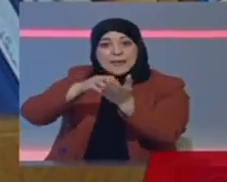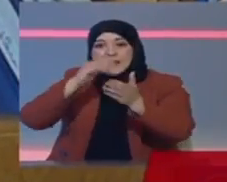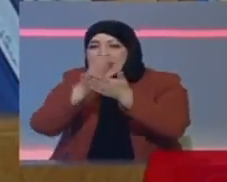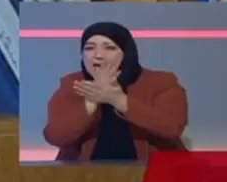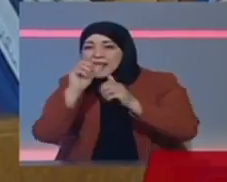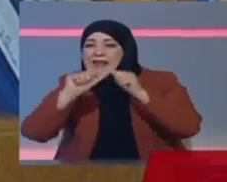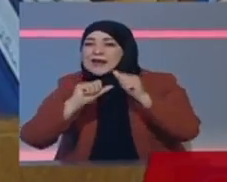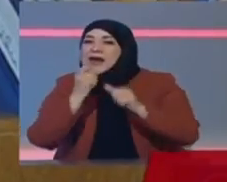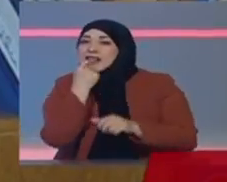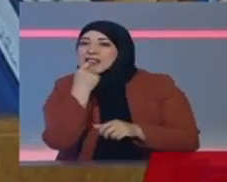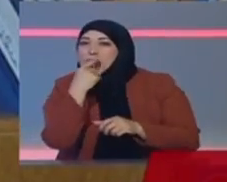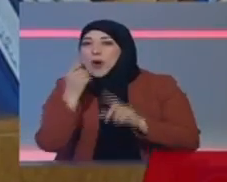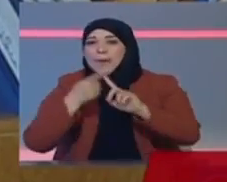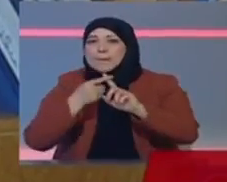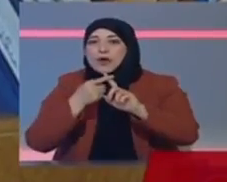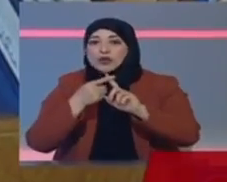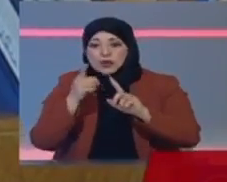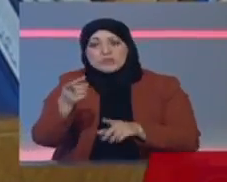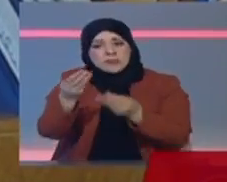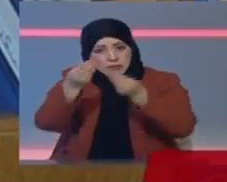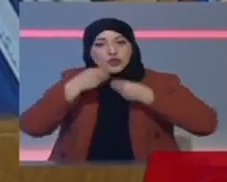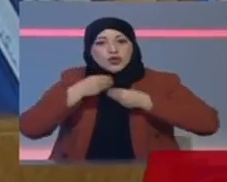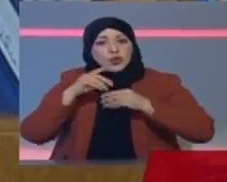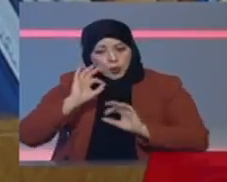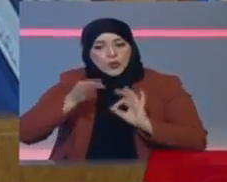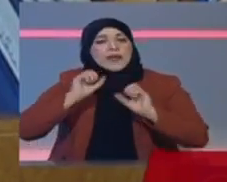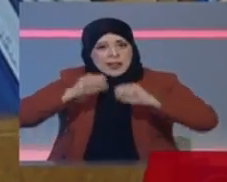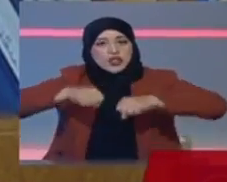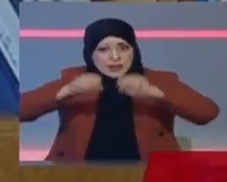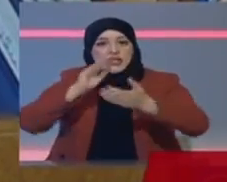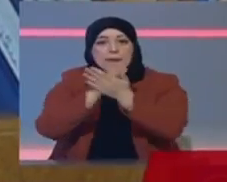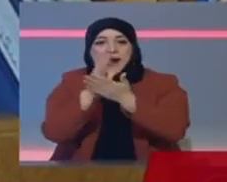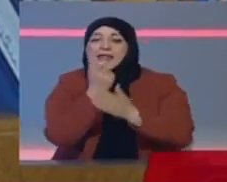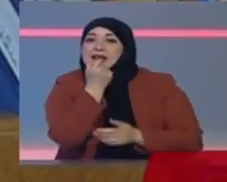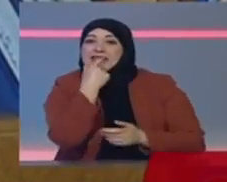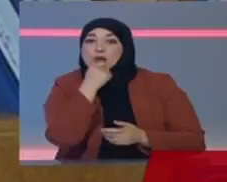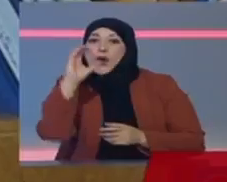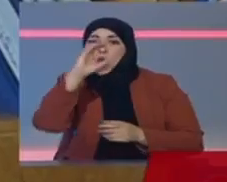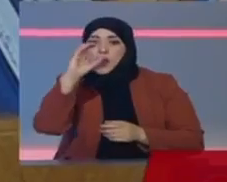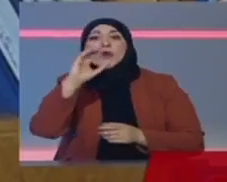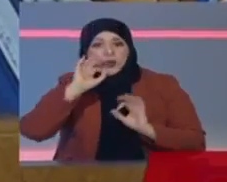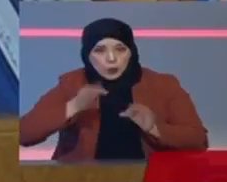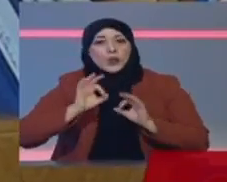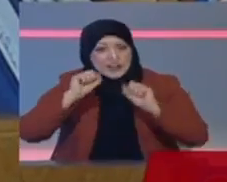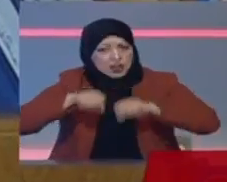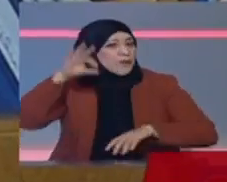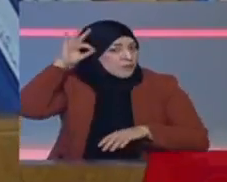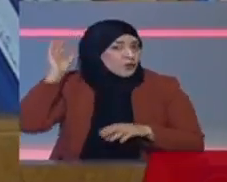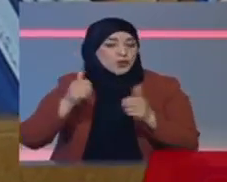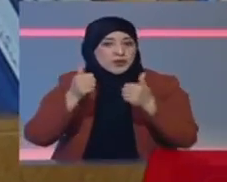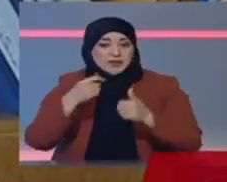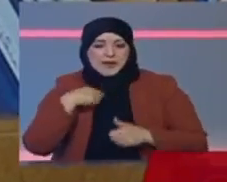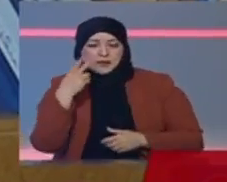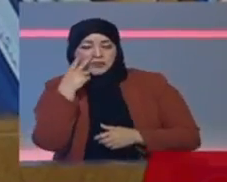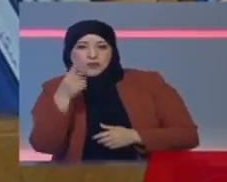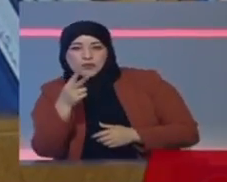قالوا لنا اه اللي هو ما معناها يصلوا دونك احنا اه يعني في